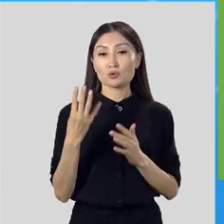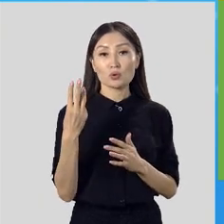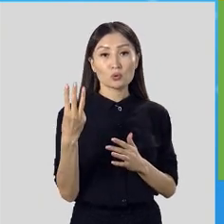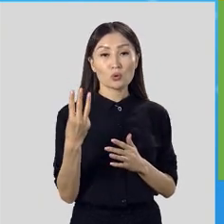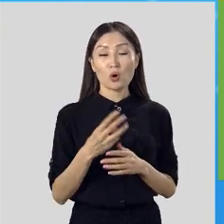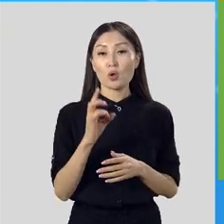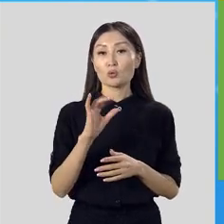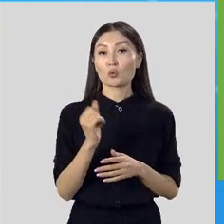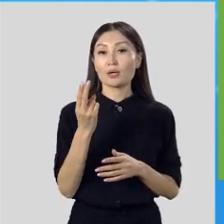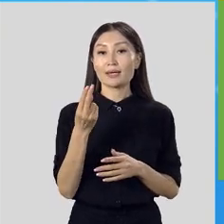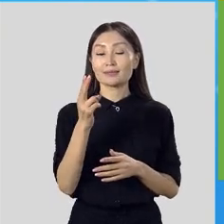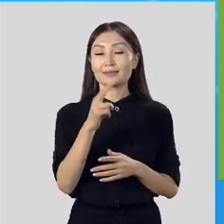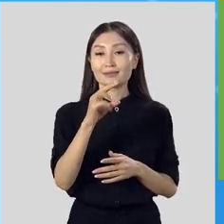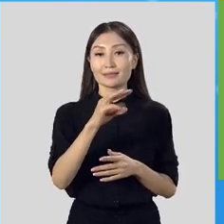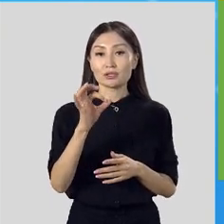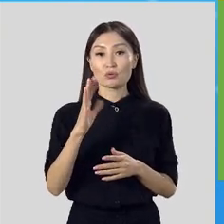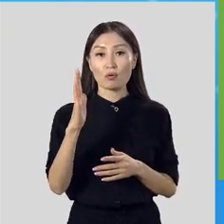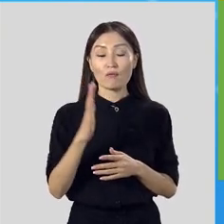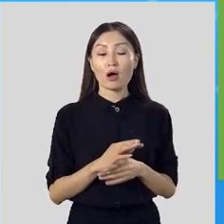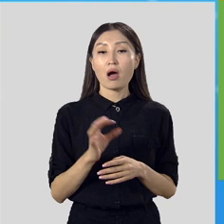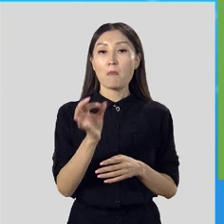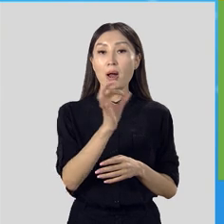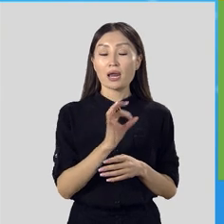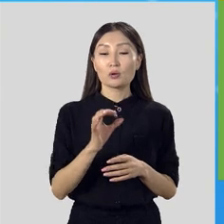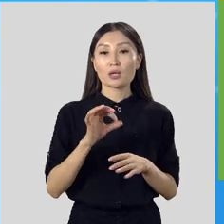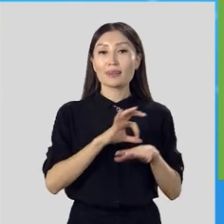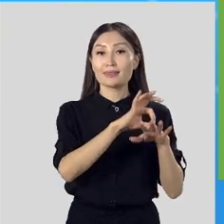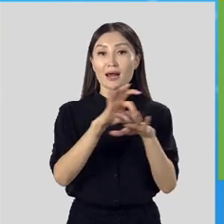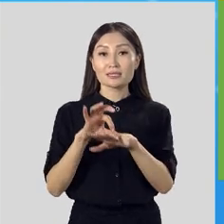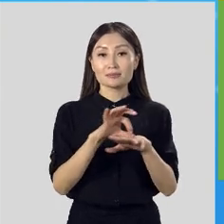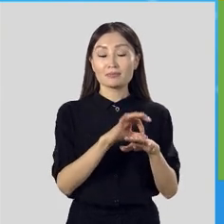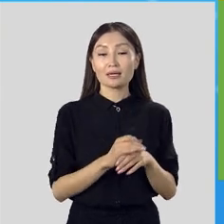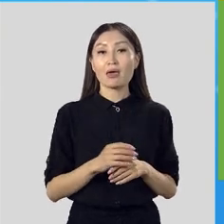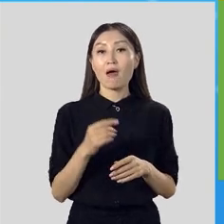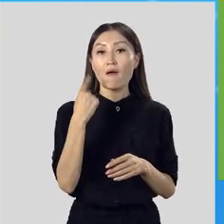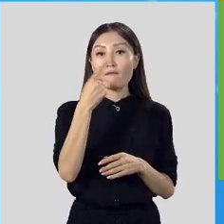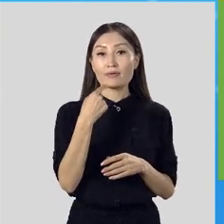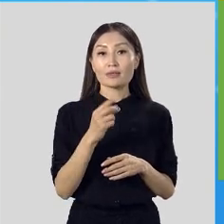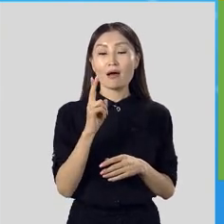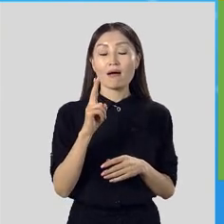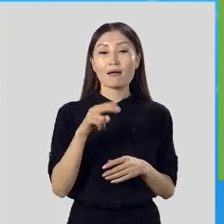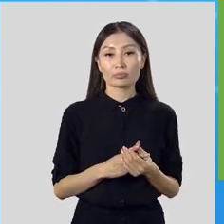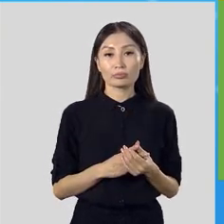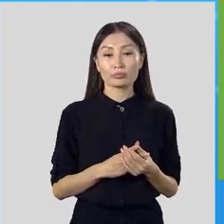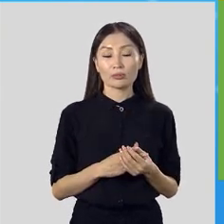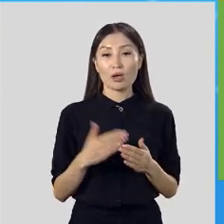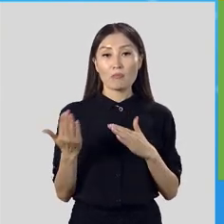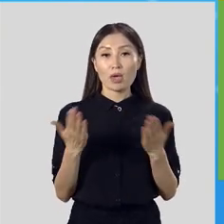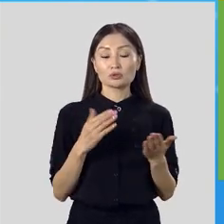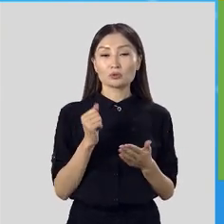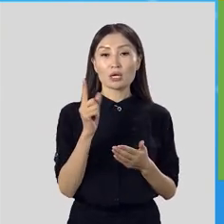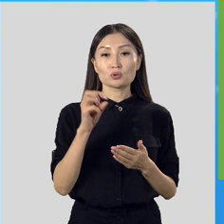73-93 нуклеотидов. Молекула транспортной РНК имеет вид клеверного листа.